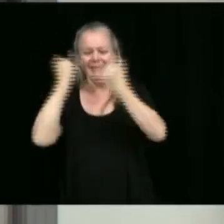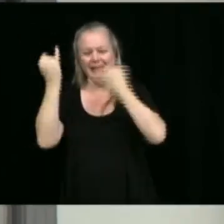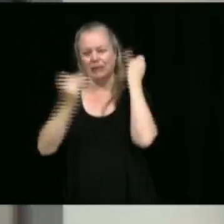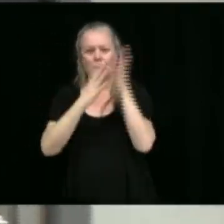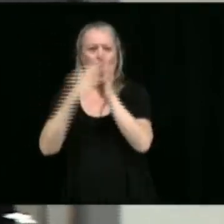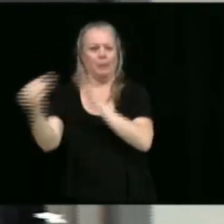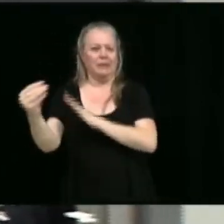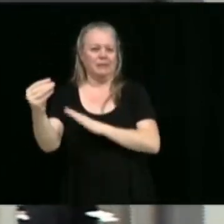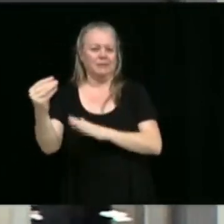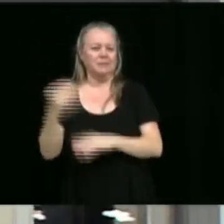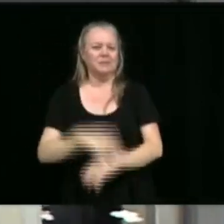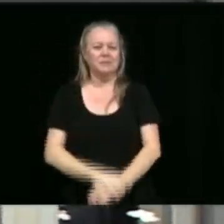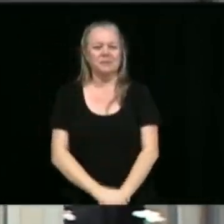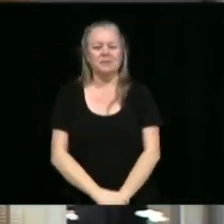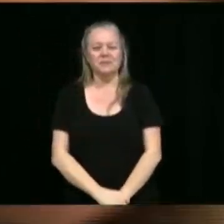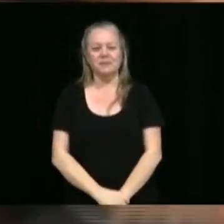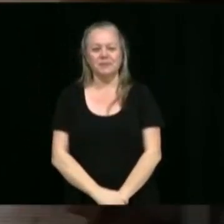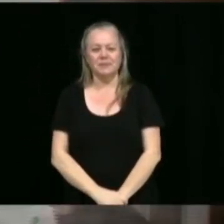organisations.